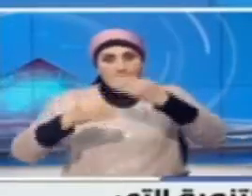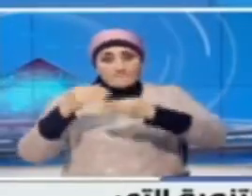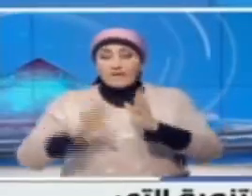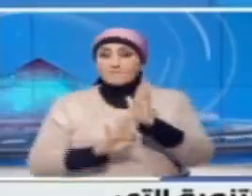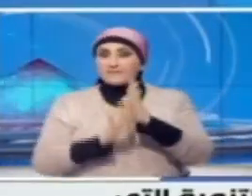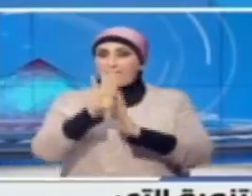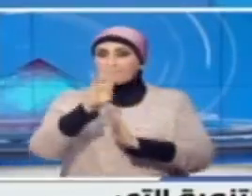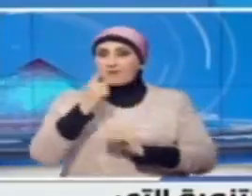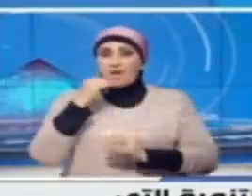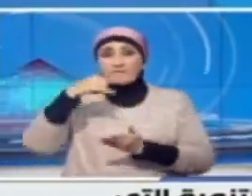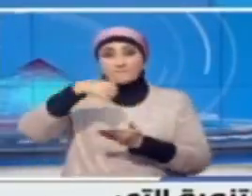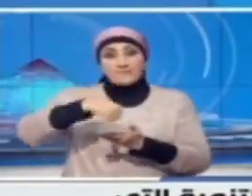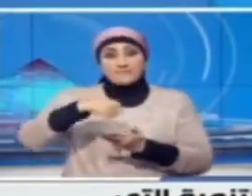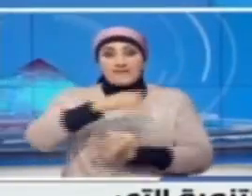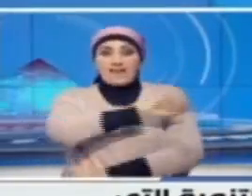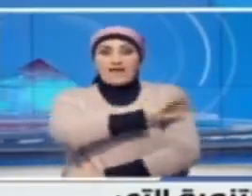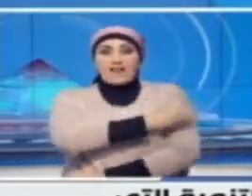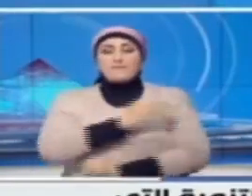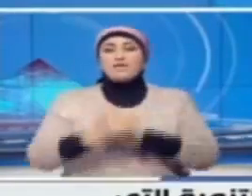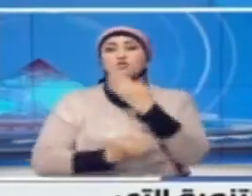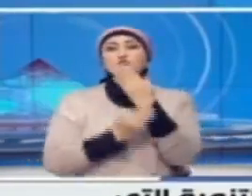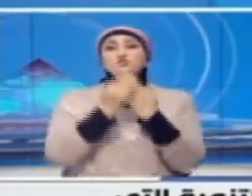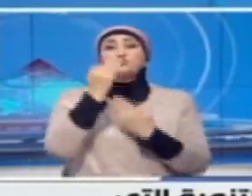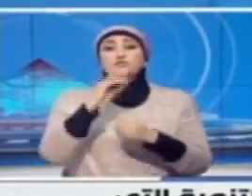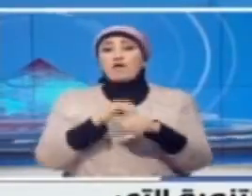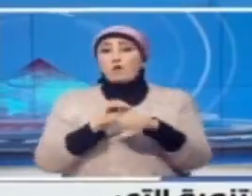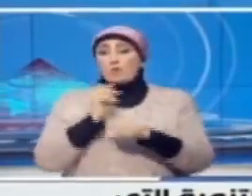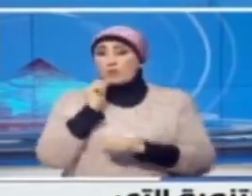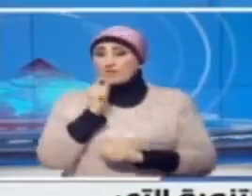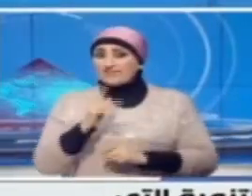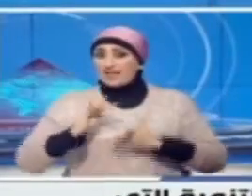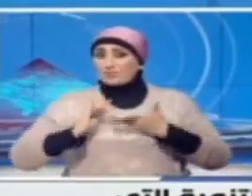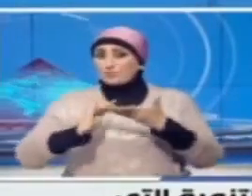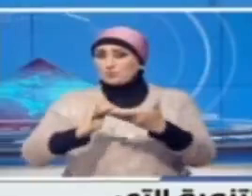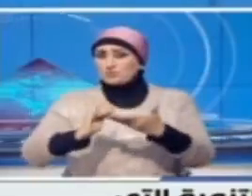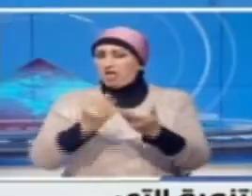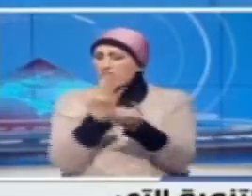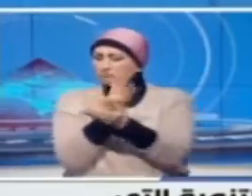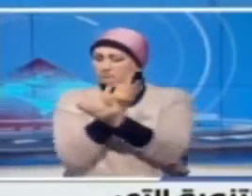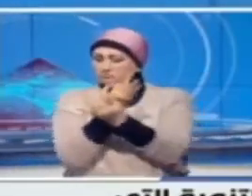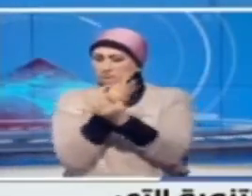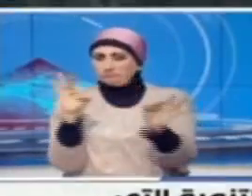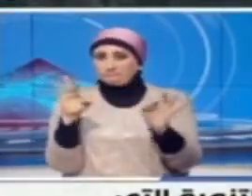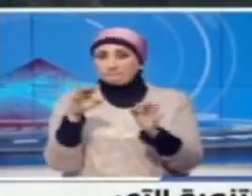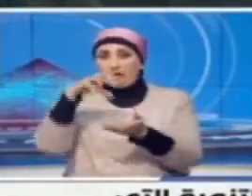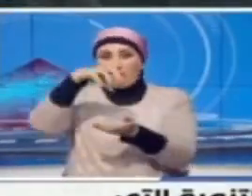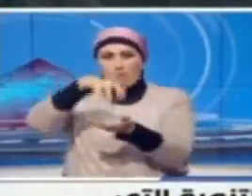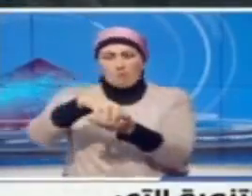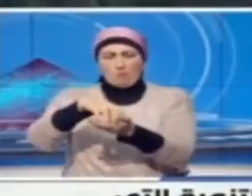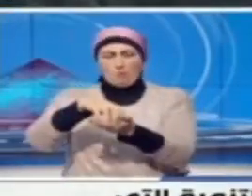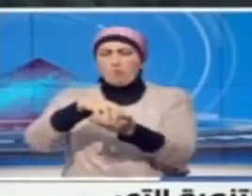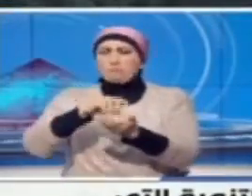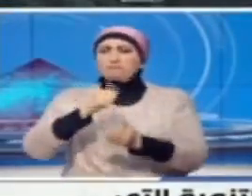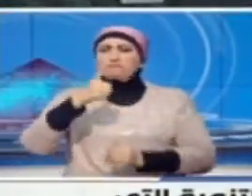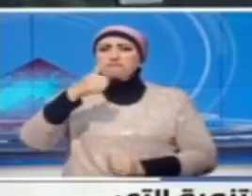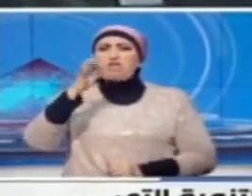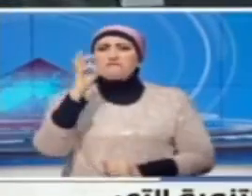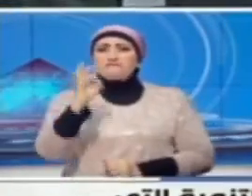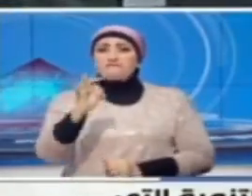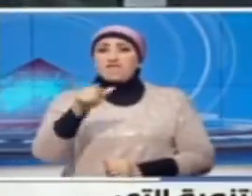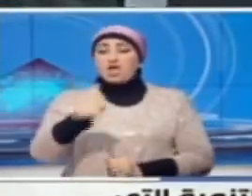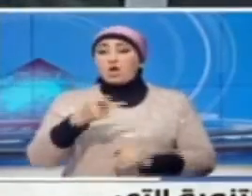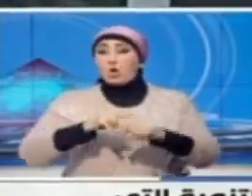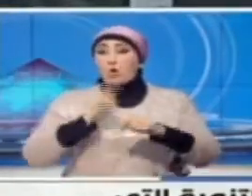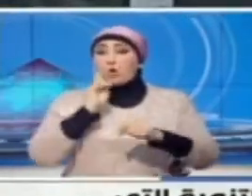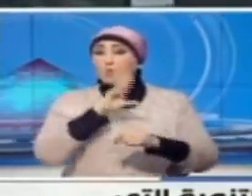والتنمية التي تشهدها مدينة العالمين الجديدة من أجل تحقيق الاستفادة القصوى من موقعها المميز الذي